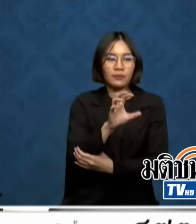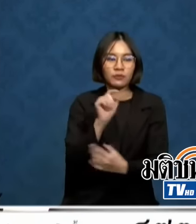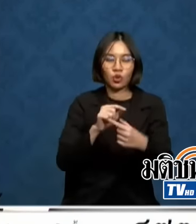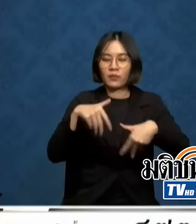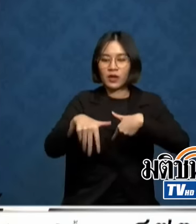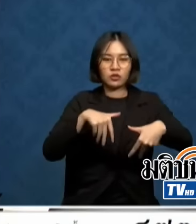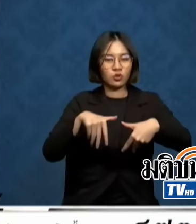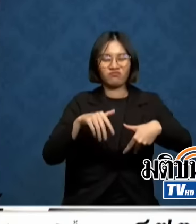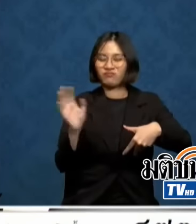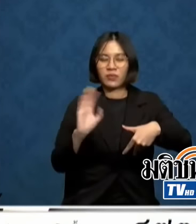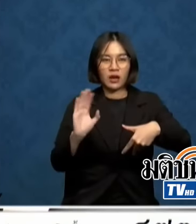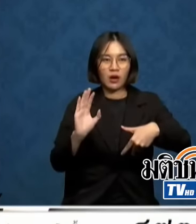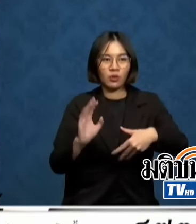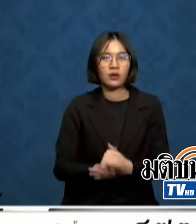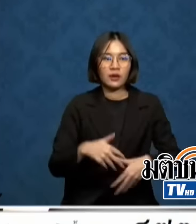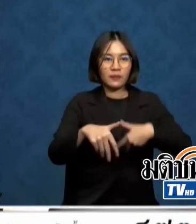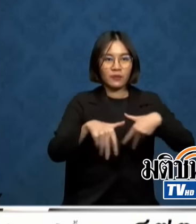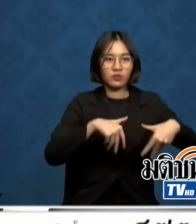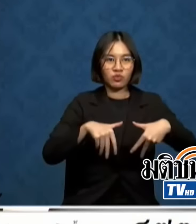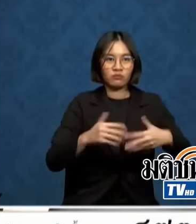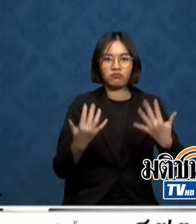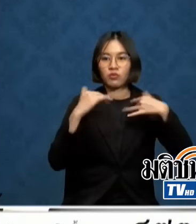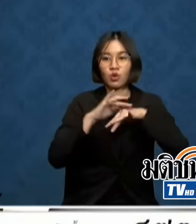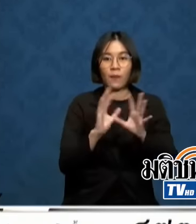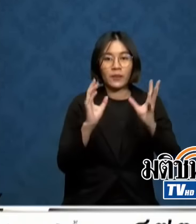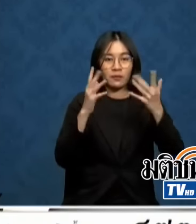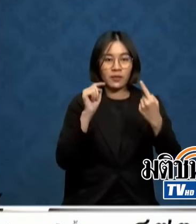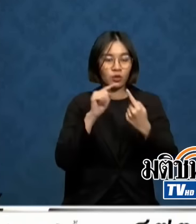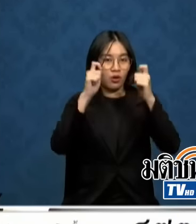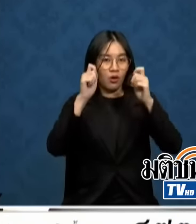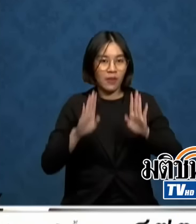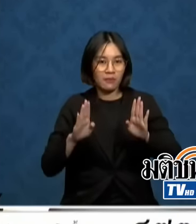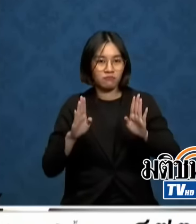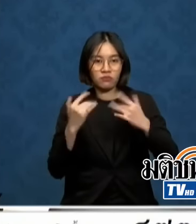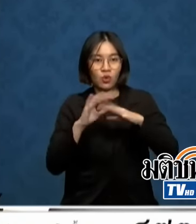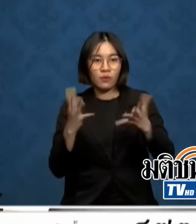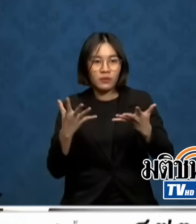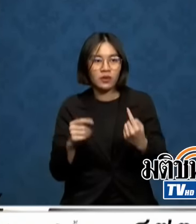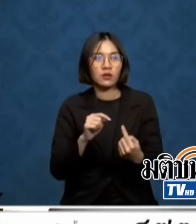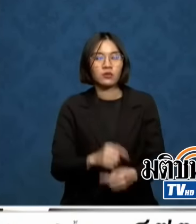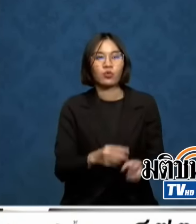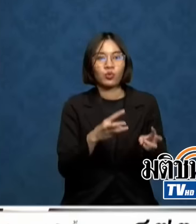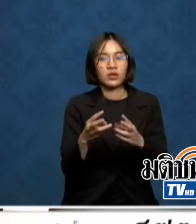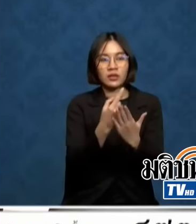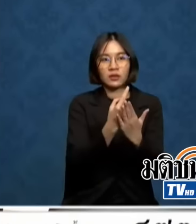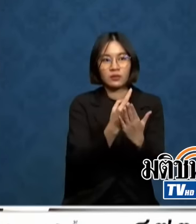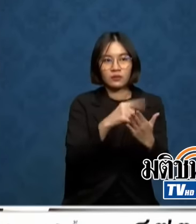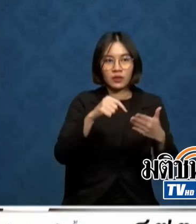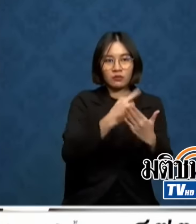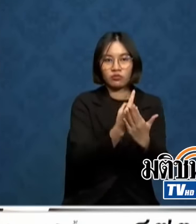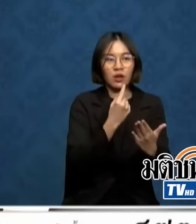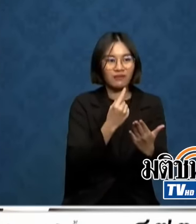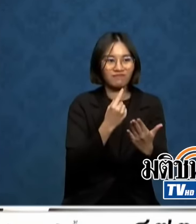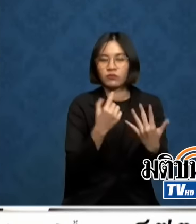กับพี่น้องประชาชนที่พี่น้องประชาชนไม่ได้มีส่วนร่วมในการออกแบบผ่านตัวแทนที่มาจากการเลือกตั้งของประชา